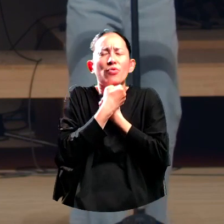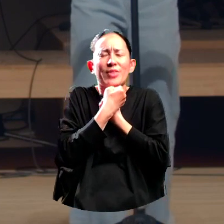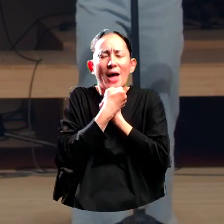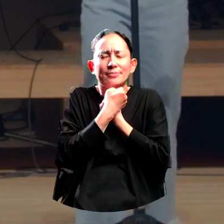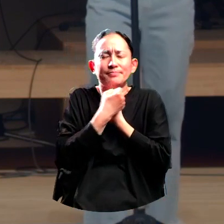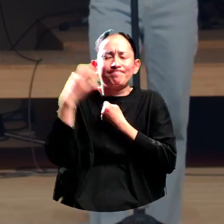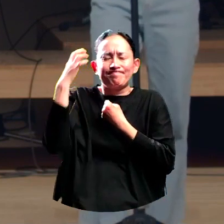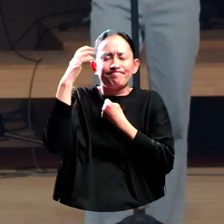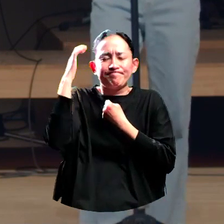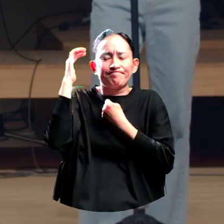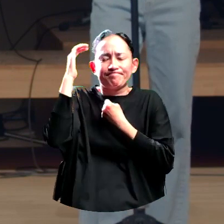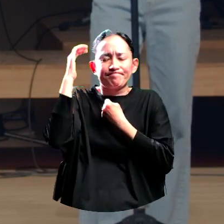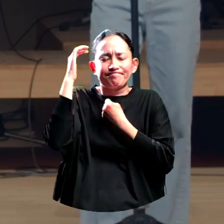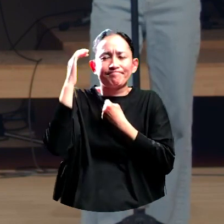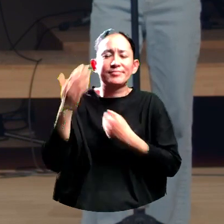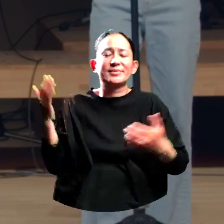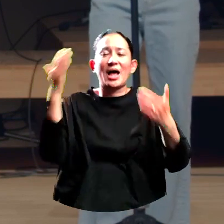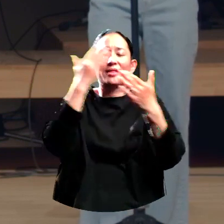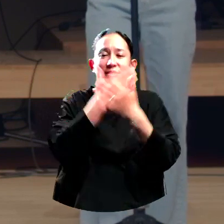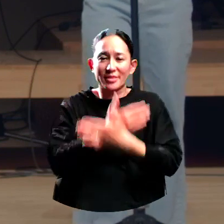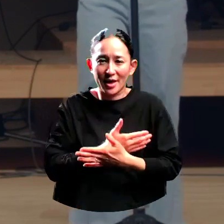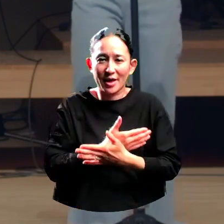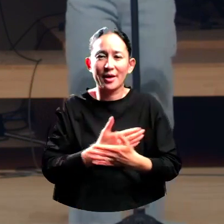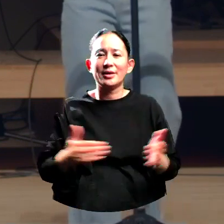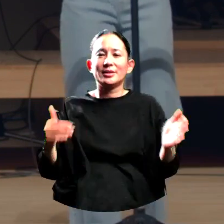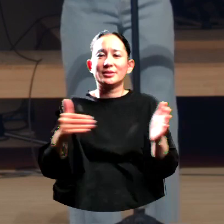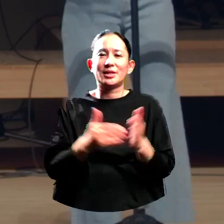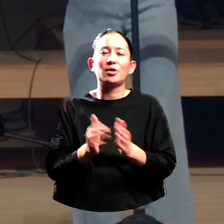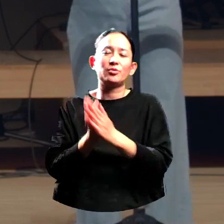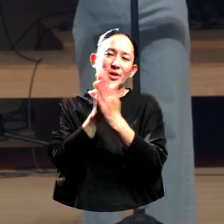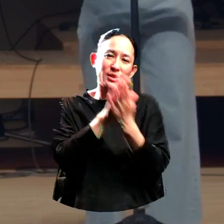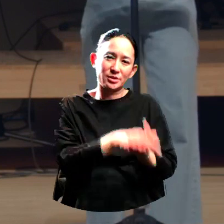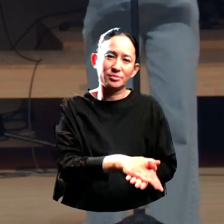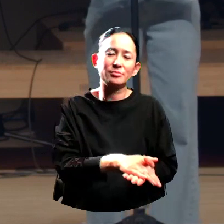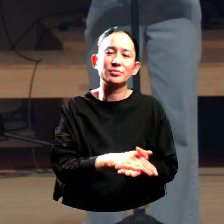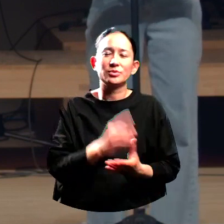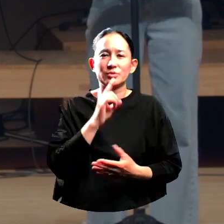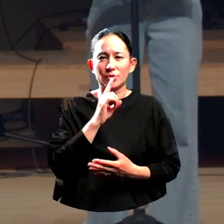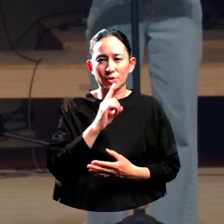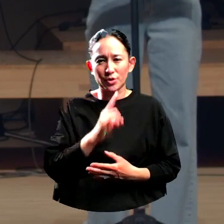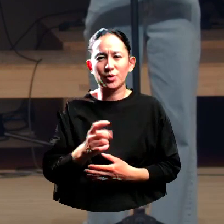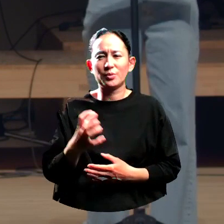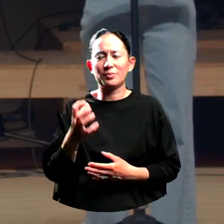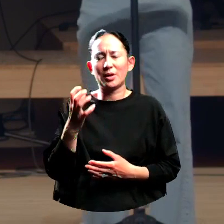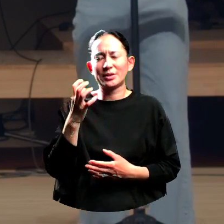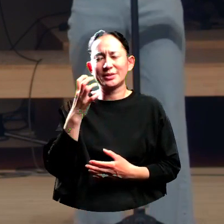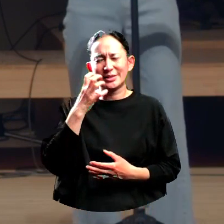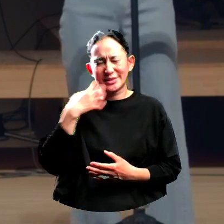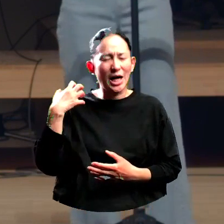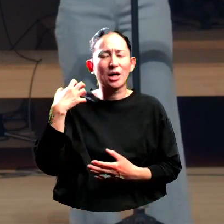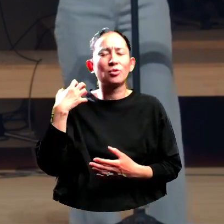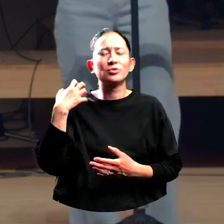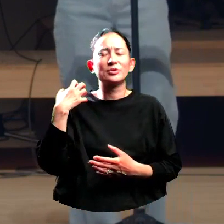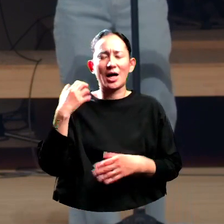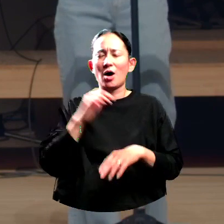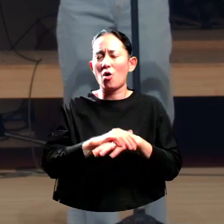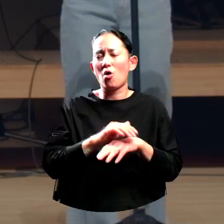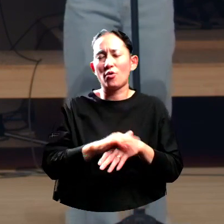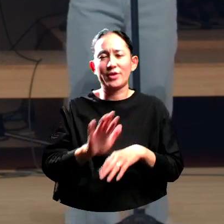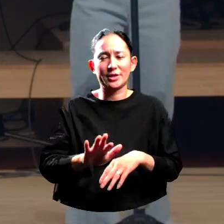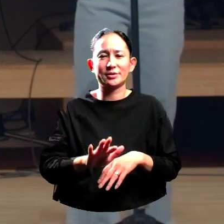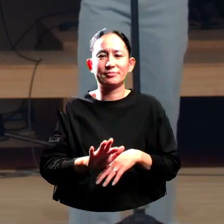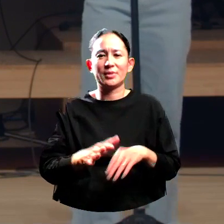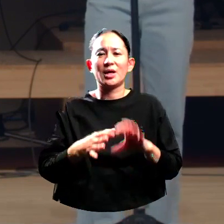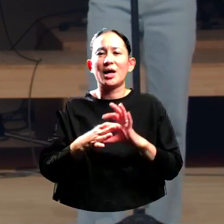刑法。 Until eventually you have no strength left to do so. だから絶命するまでに何時間もひどい場合には数